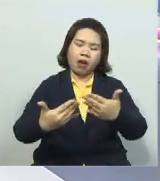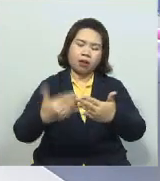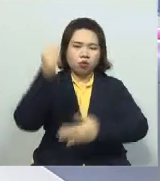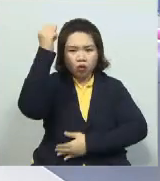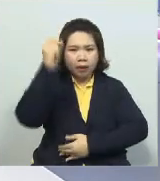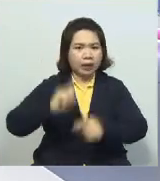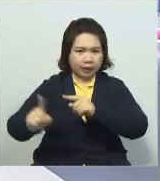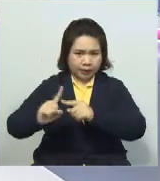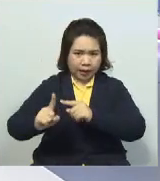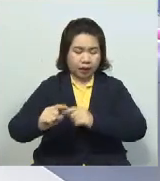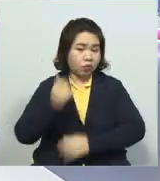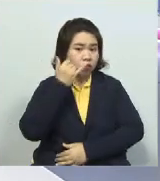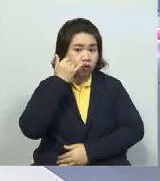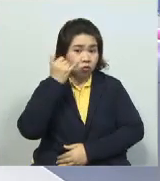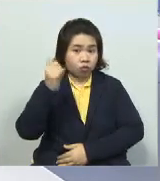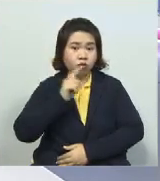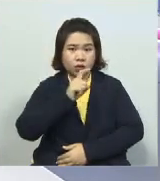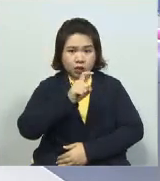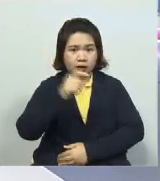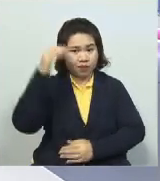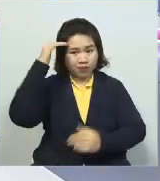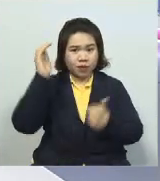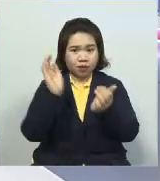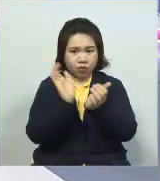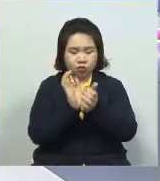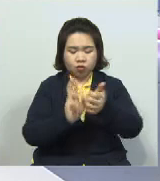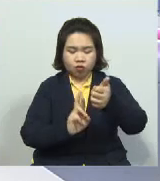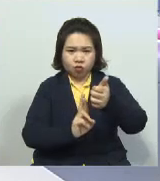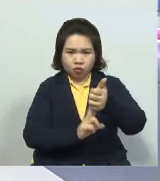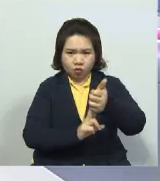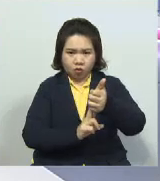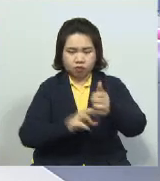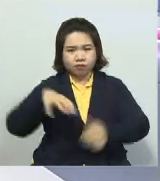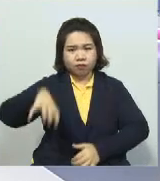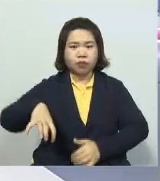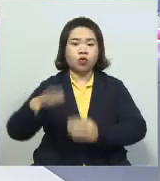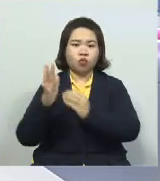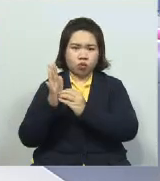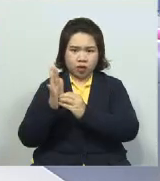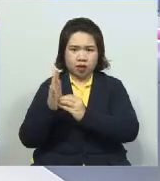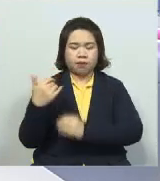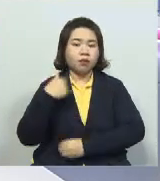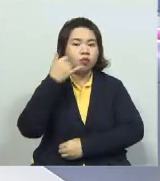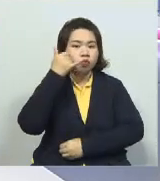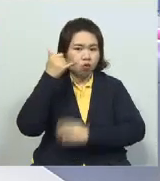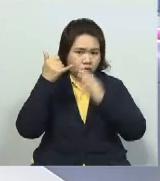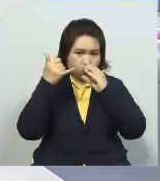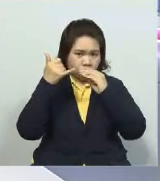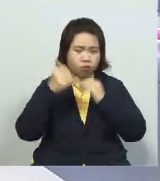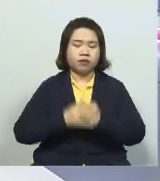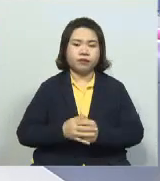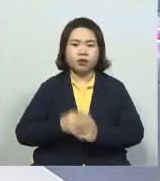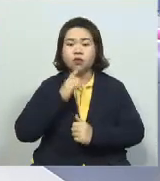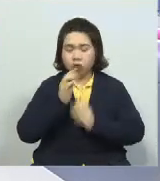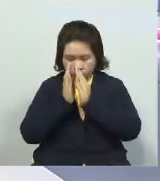นะคะเราจะไปพูดคุยกับพลตำรวจตรีจิรสันต์แก้วแสงเอกรองผู้บัญชาการตำรวจนครบาลตอนนี้ท่านอยู่ในสายกับเราแล้วค่ะส